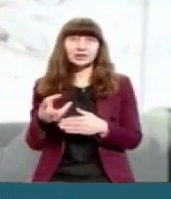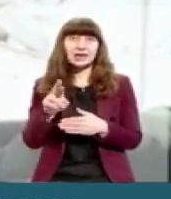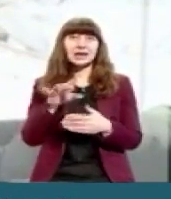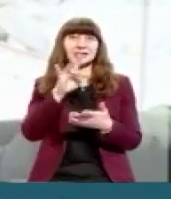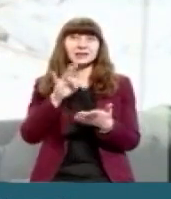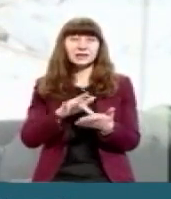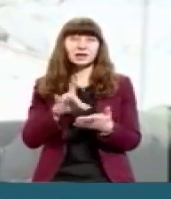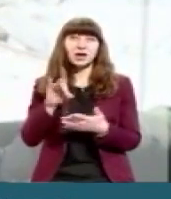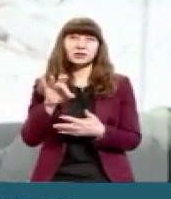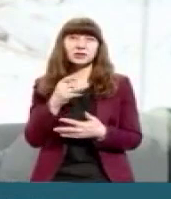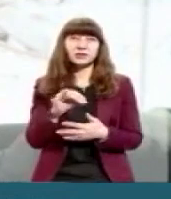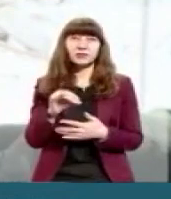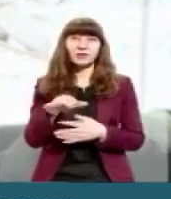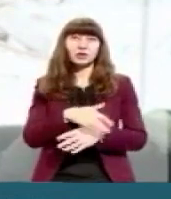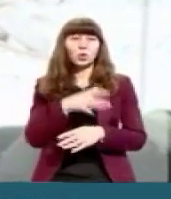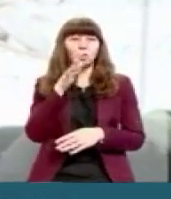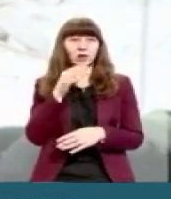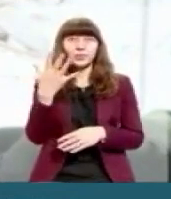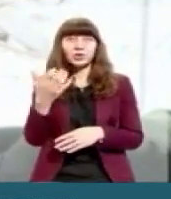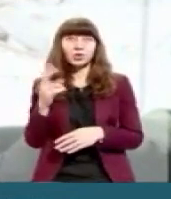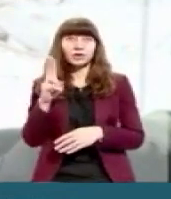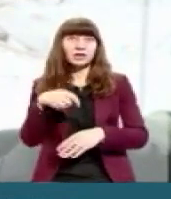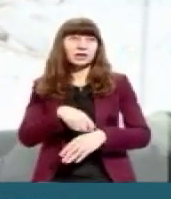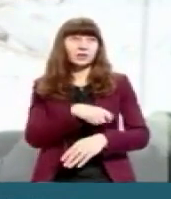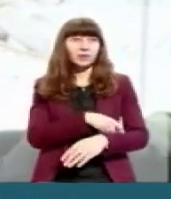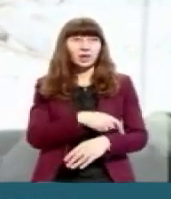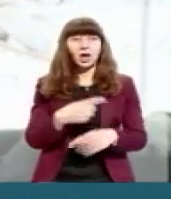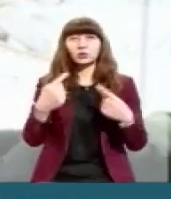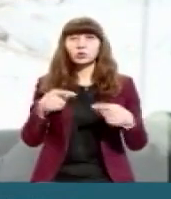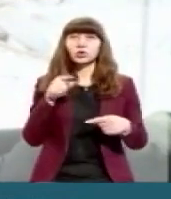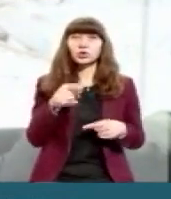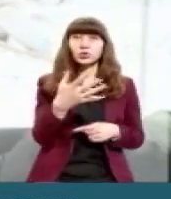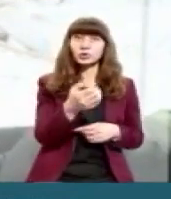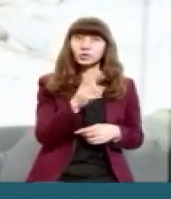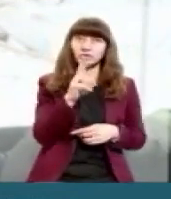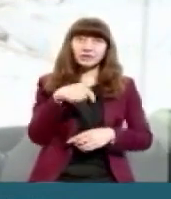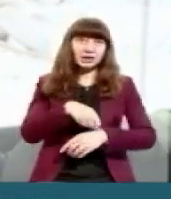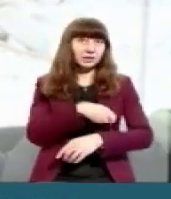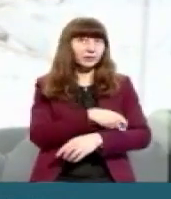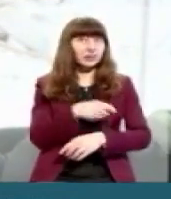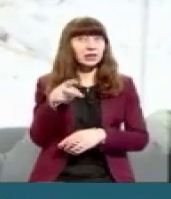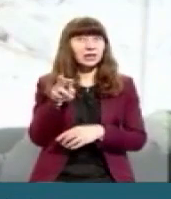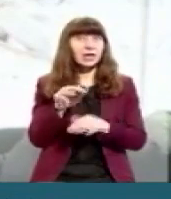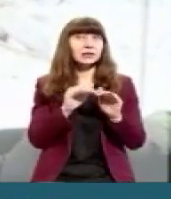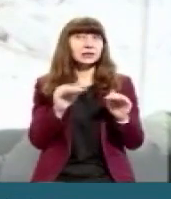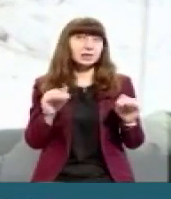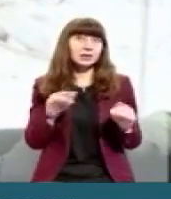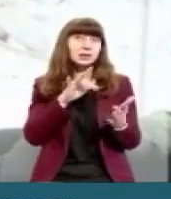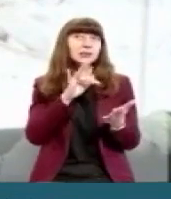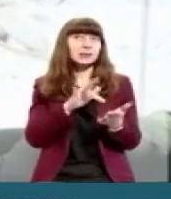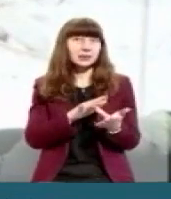долголетия. 500 квадратов на первом этаже он будет занимать. Остальные 1500 квадратов будет для детей, для